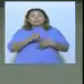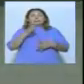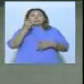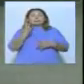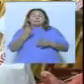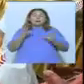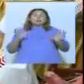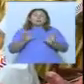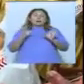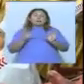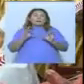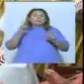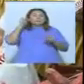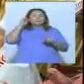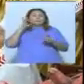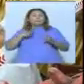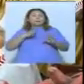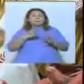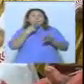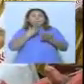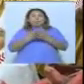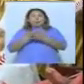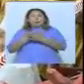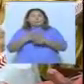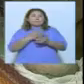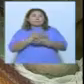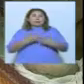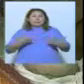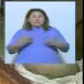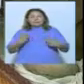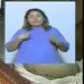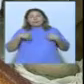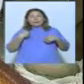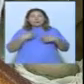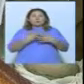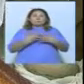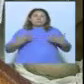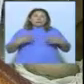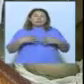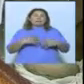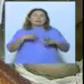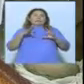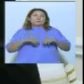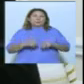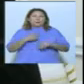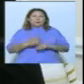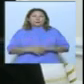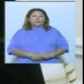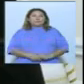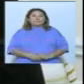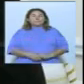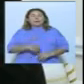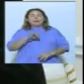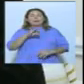бірлікті сақтап, мәдениетті дамытуға салт-дәстүр мен әдет-ғұрыптың жалғасуы ұлт дамуының негізі дейді шараны ұйымдастырушылар. Аналар